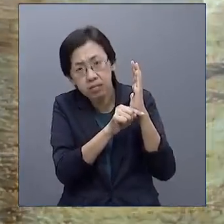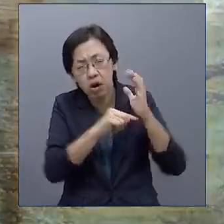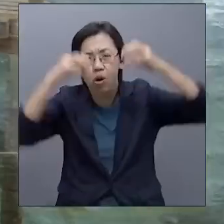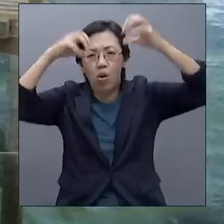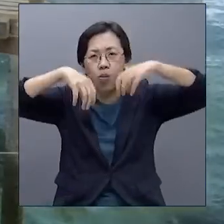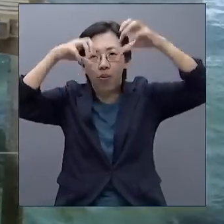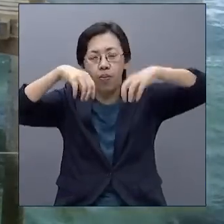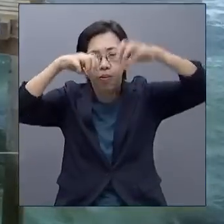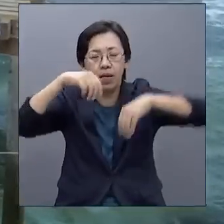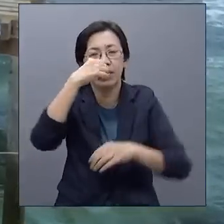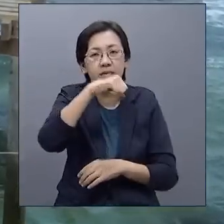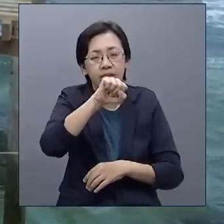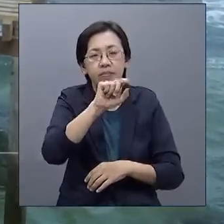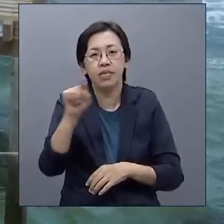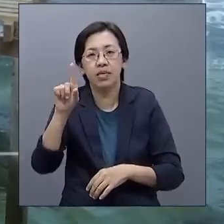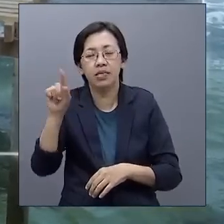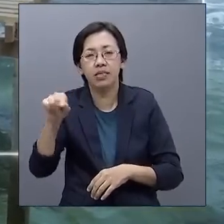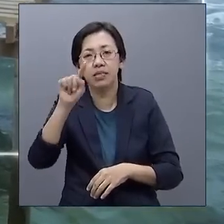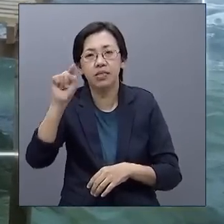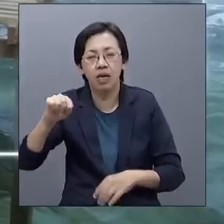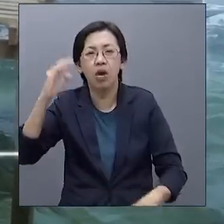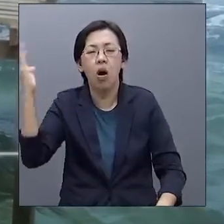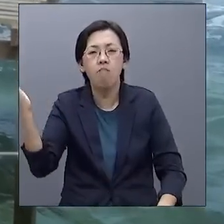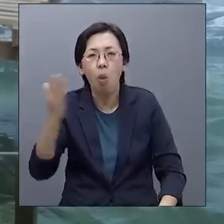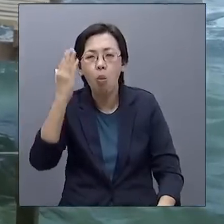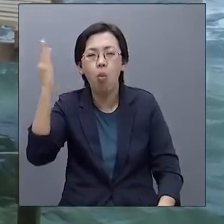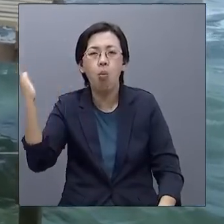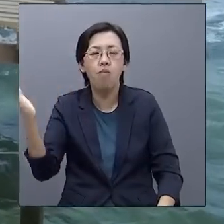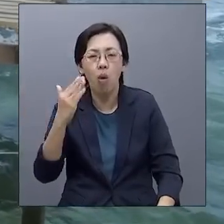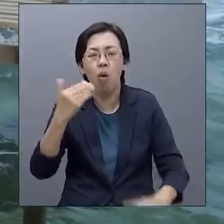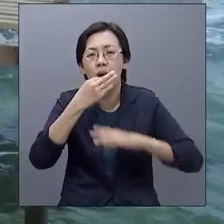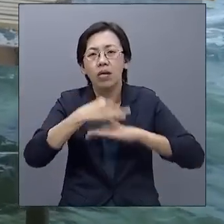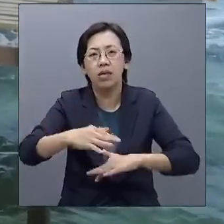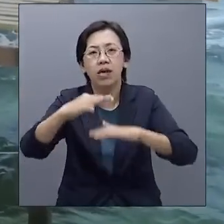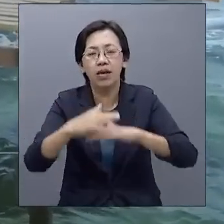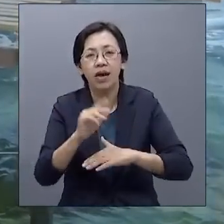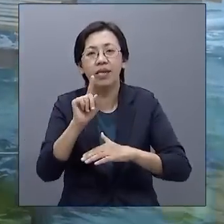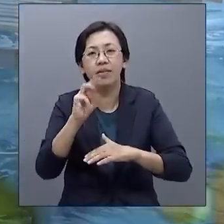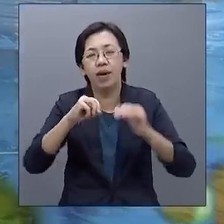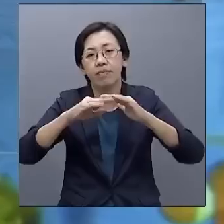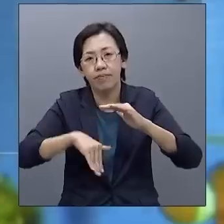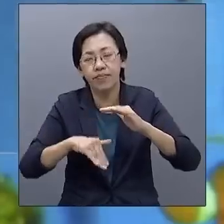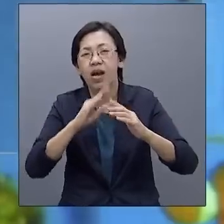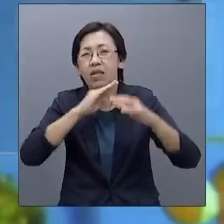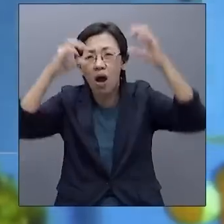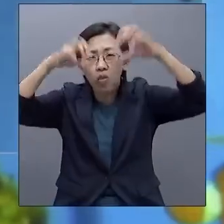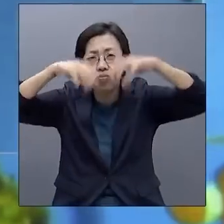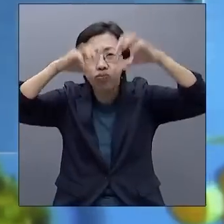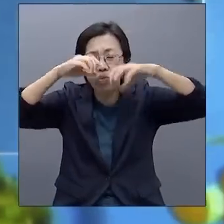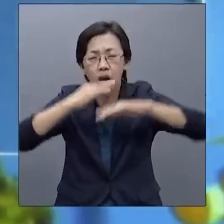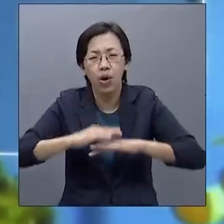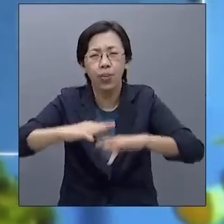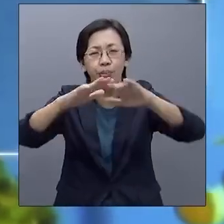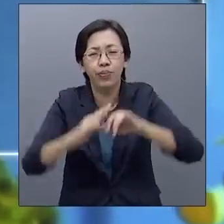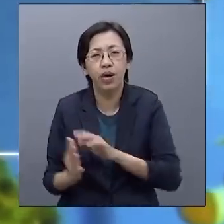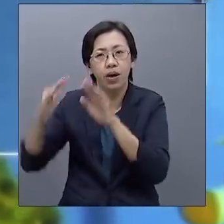คะนอง 10-20% ของพื้นที่กับมีลมกระโชกแรงบางแห่งทะเลมีคลื่นต่ำกว่า1เมตรบริเวณที่มีฝนฟ้าคะนองคลื่นสูงมากกว่า